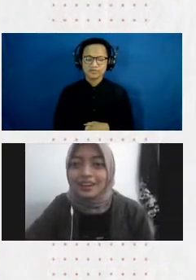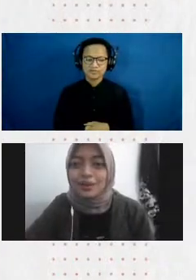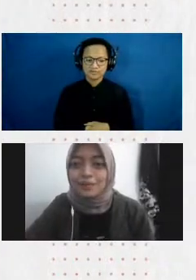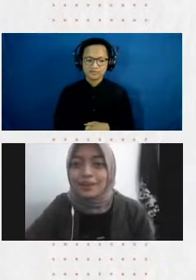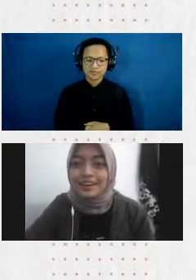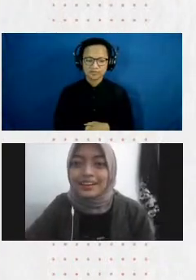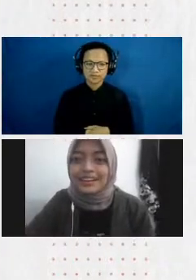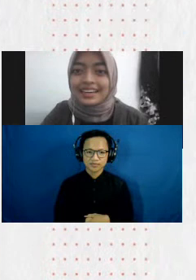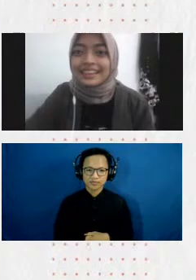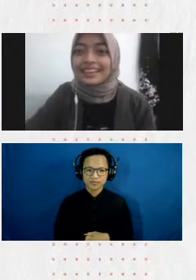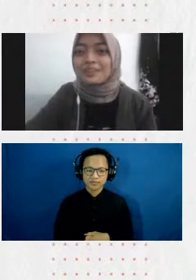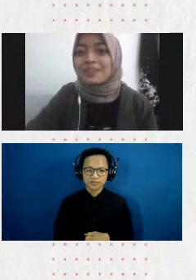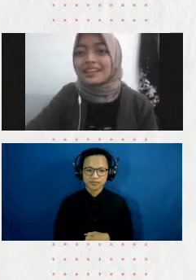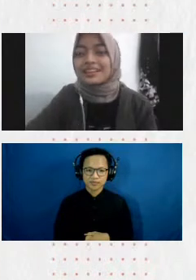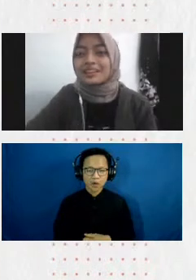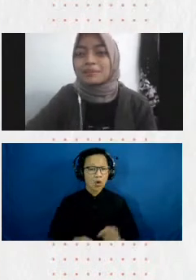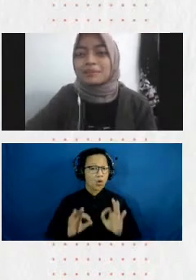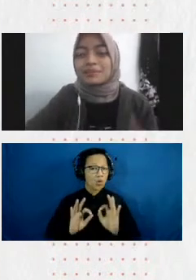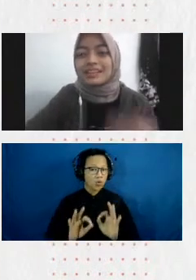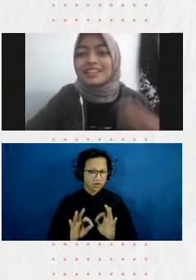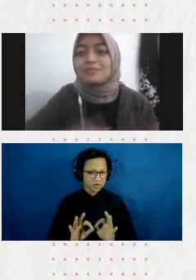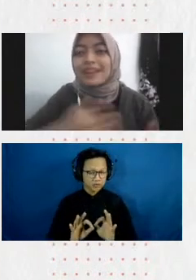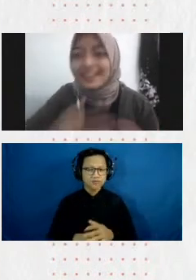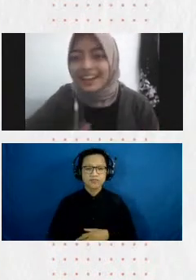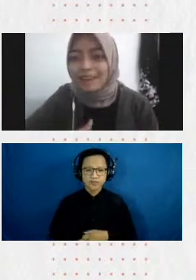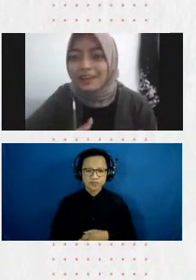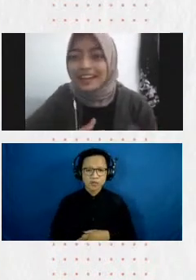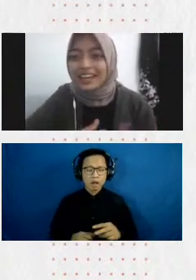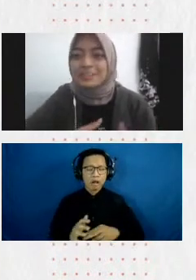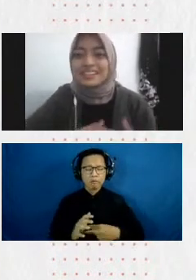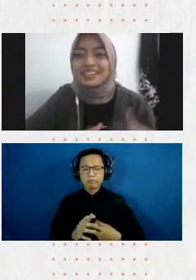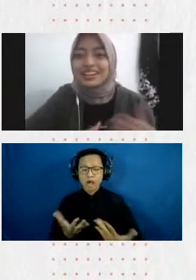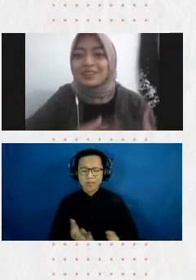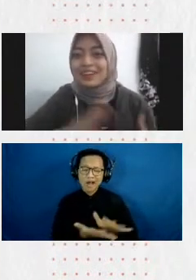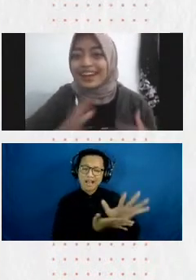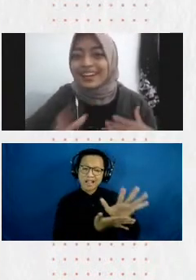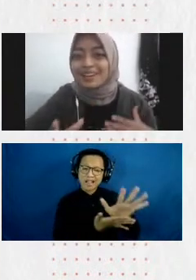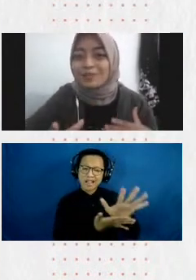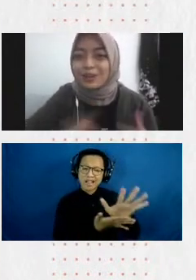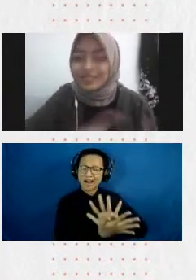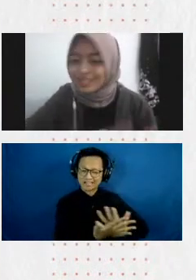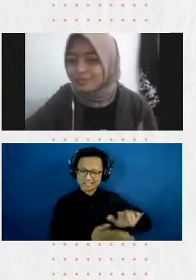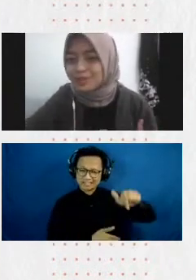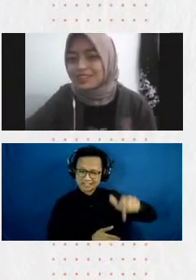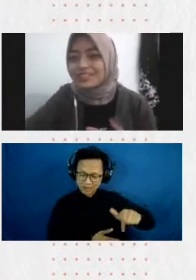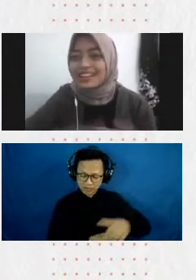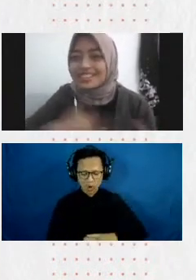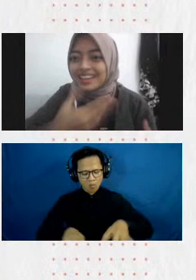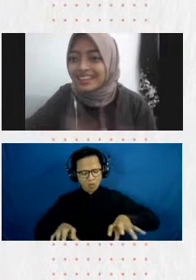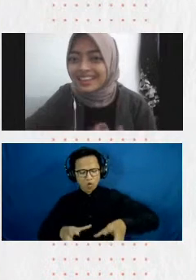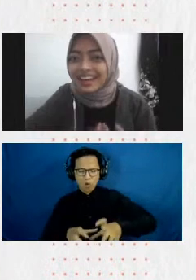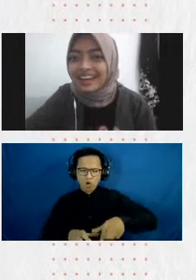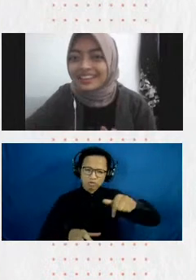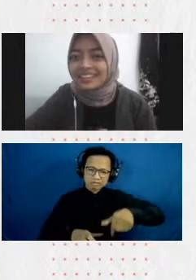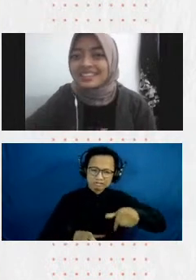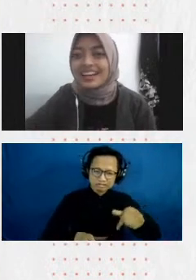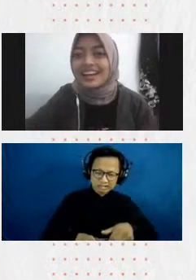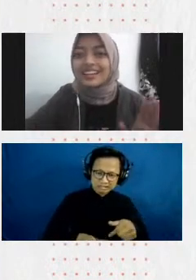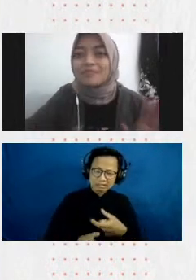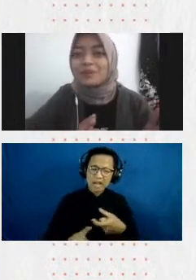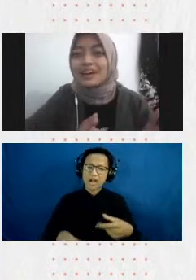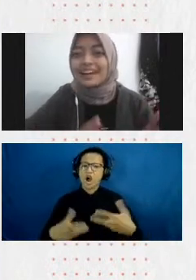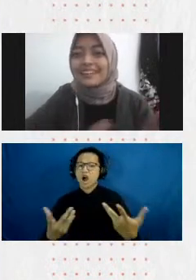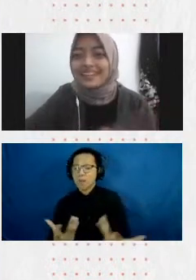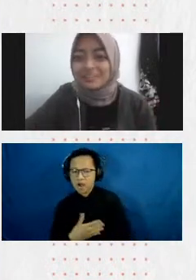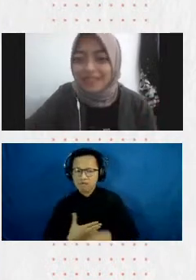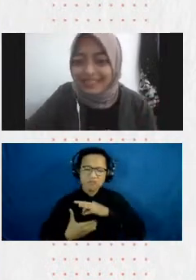Oke, intinya berarti transparan ya Kak, mengenai apa saja yang digunakan dalam produk tersebut, terus khasiatnya, intinya jangan